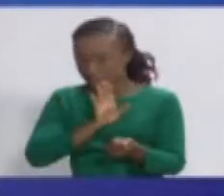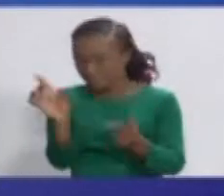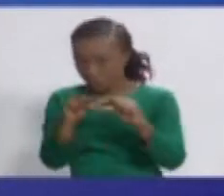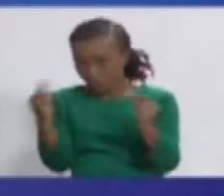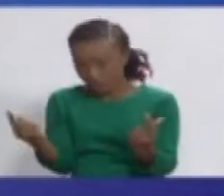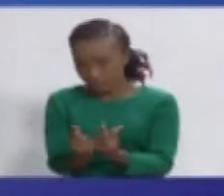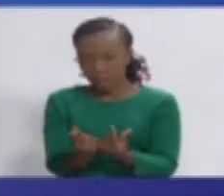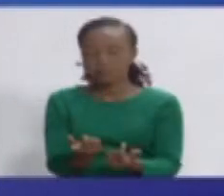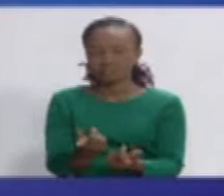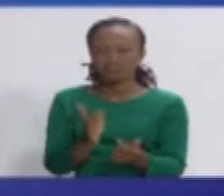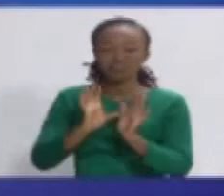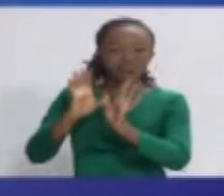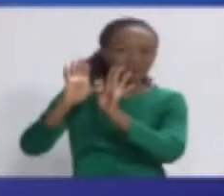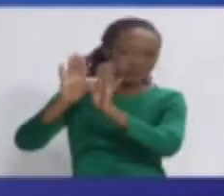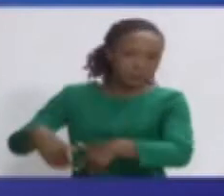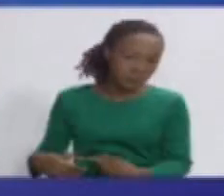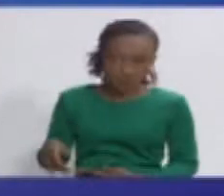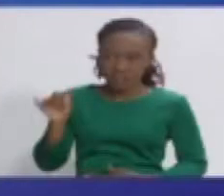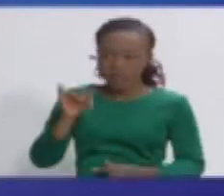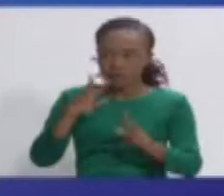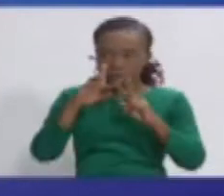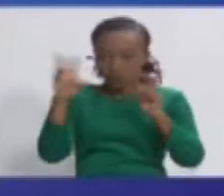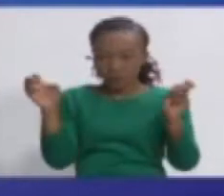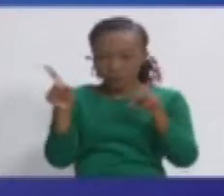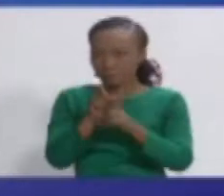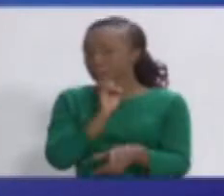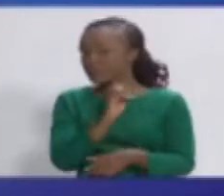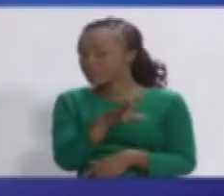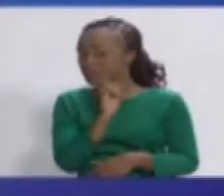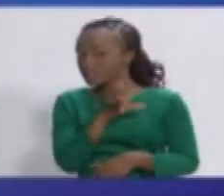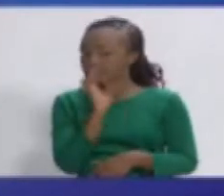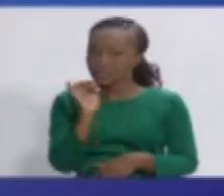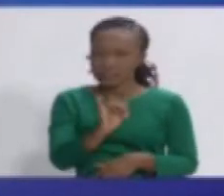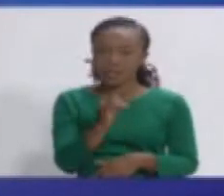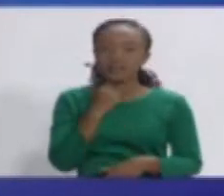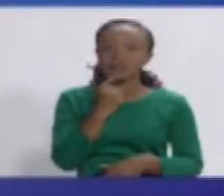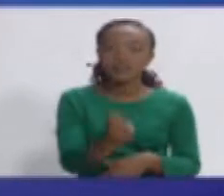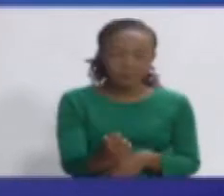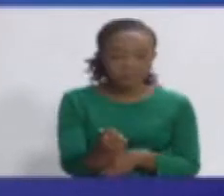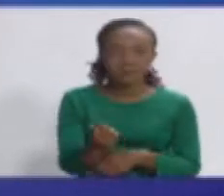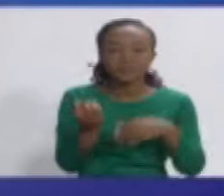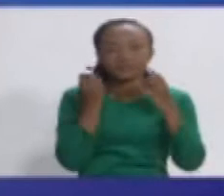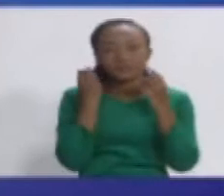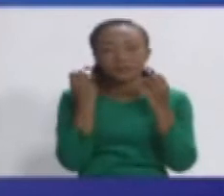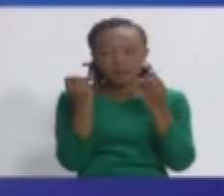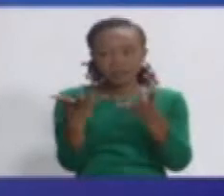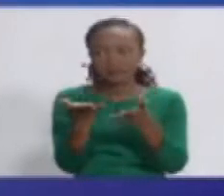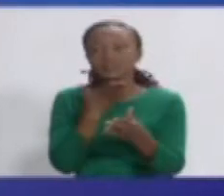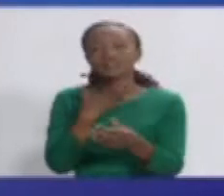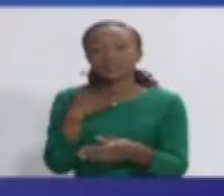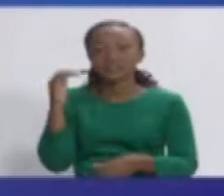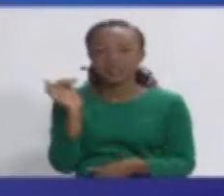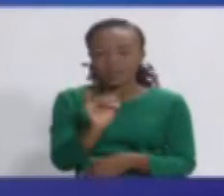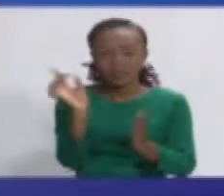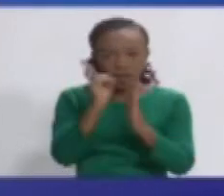wake imetupilia mbali madai hayo au hata malalamishi hayo na kushikilia kuwa mengi ya matakwa ya